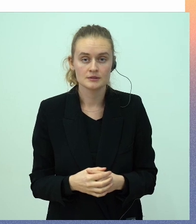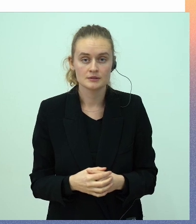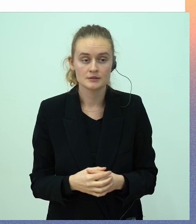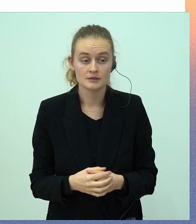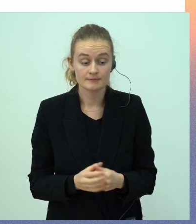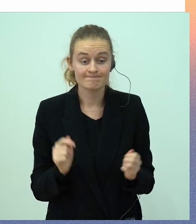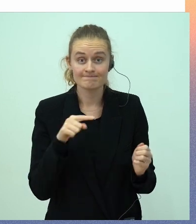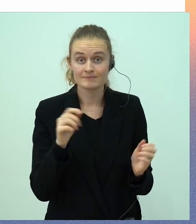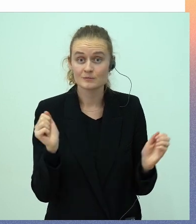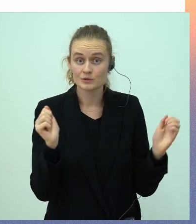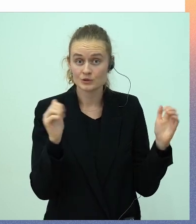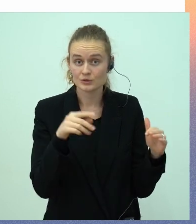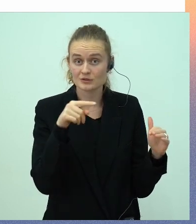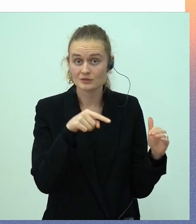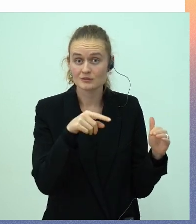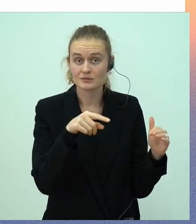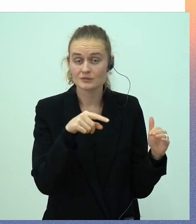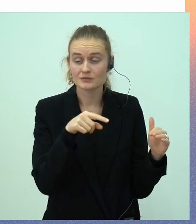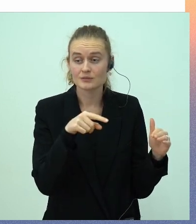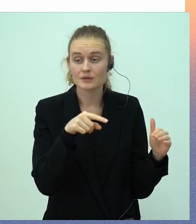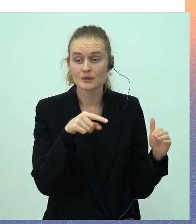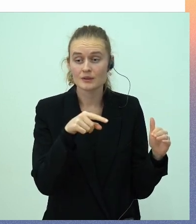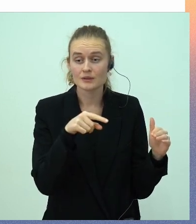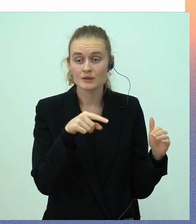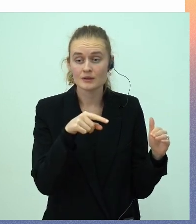kurio metu buvo minėta